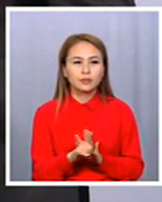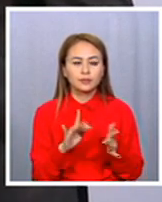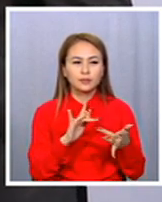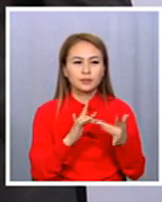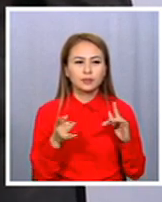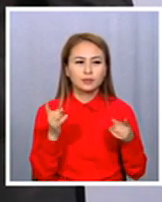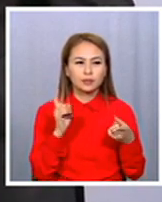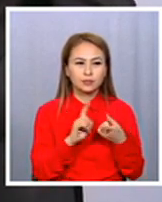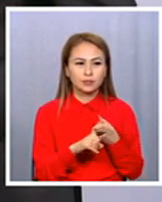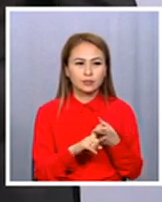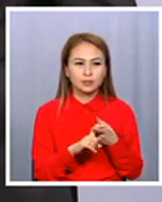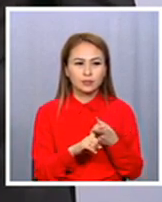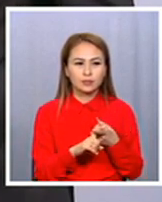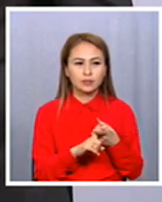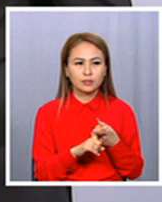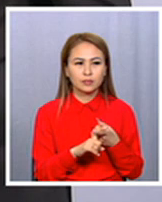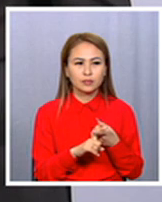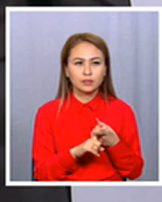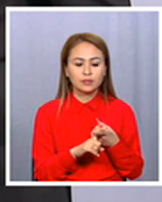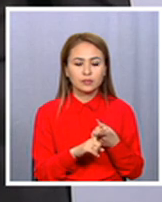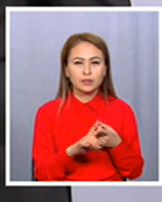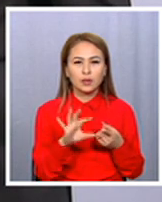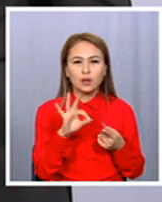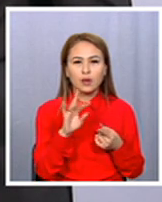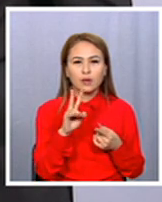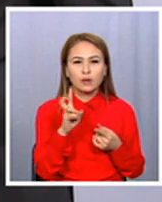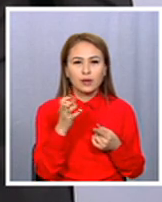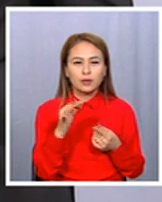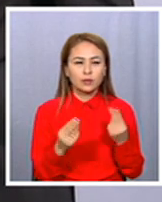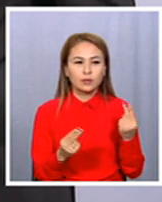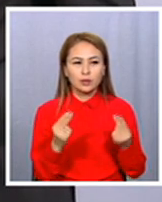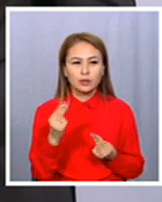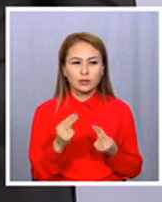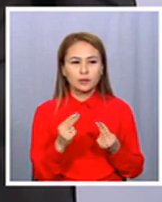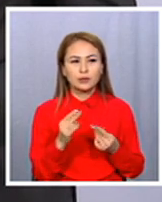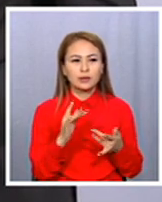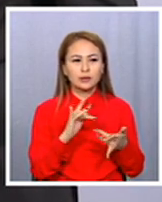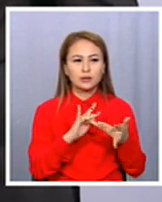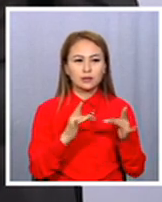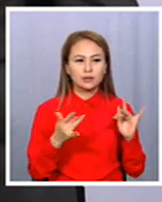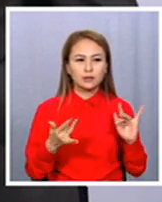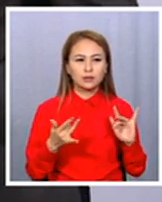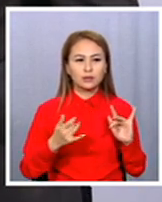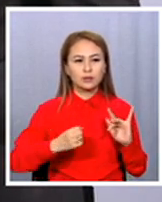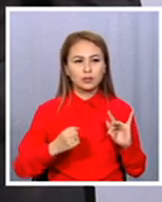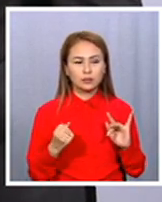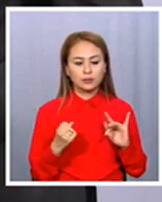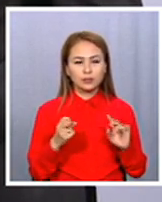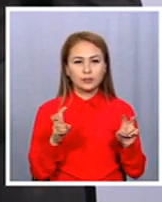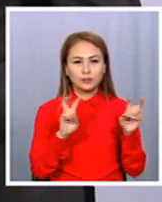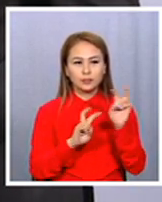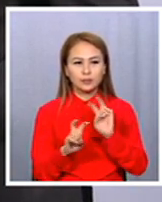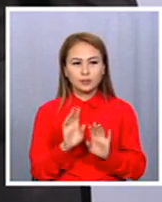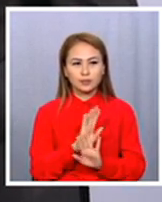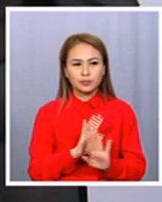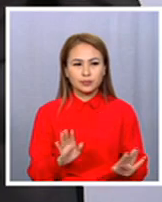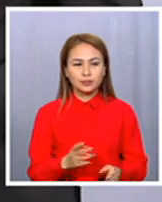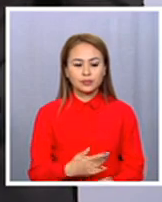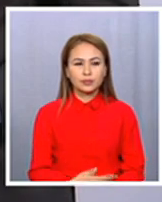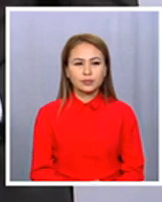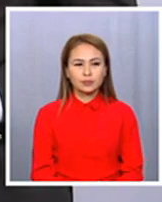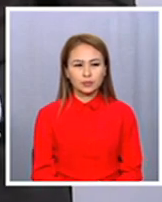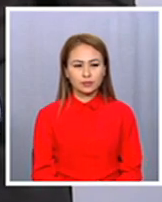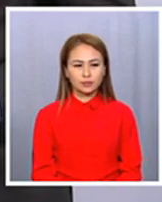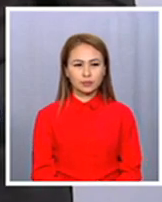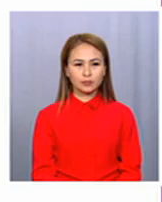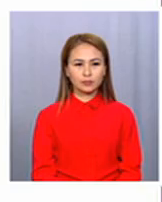интернетке тәуелділік, онлайн ойындар, интернеттен